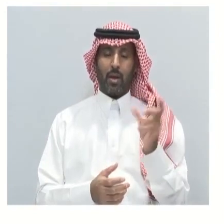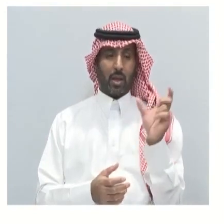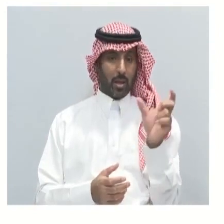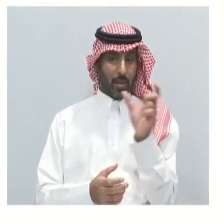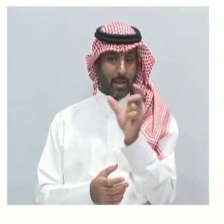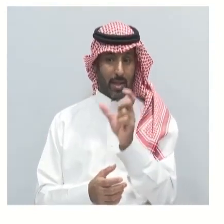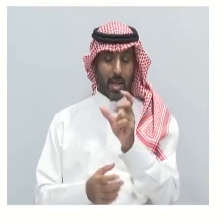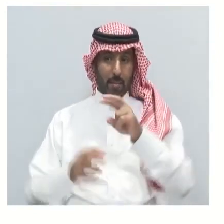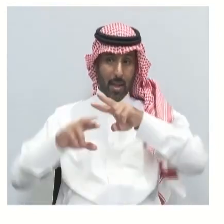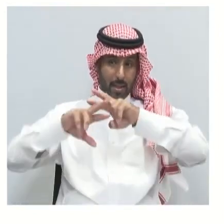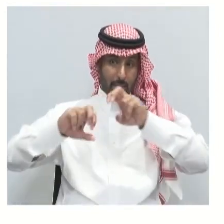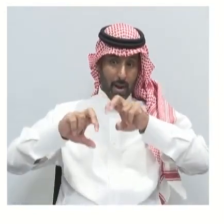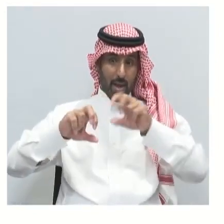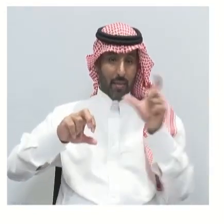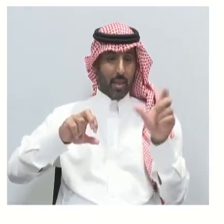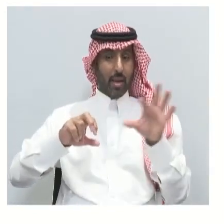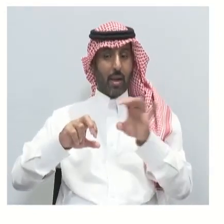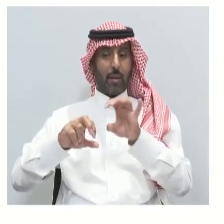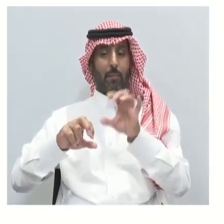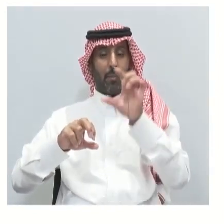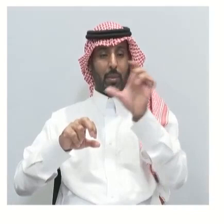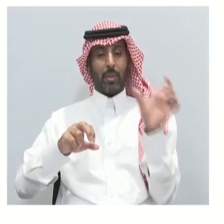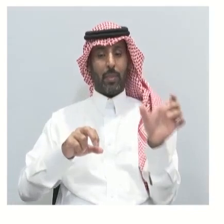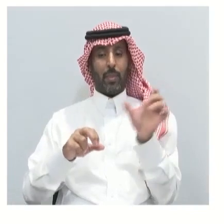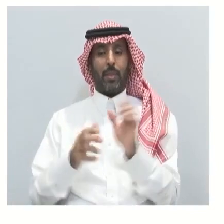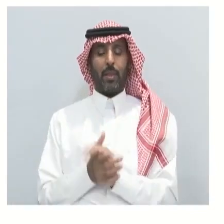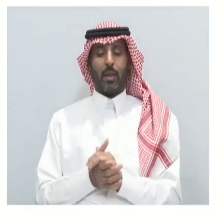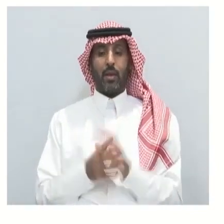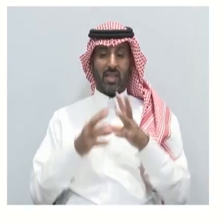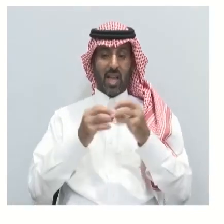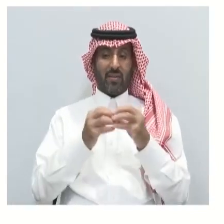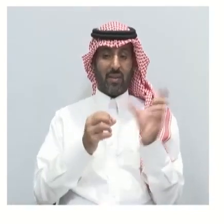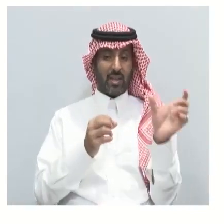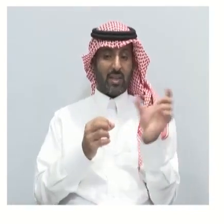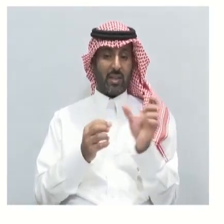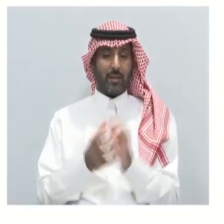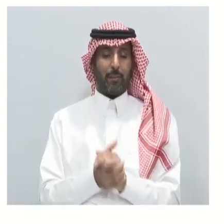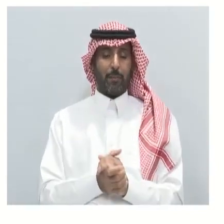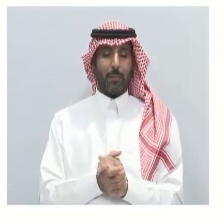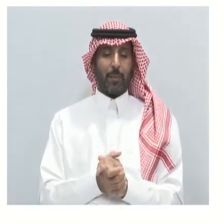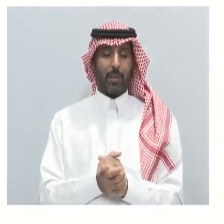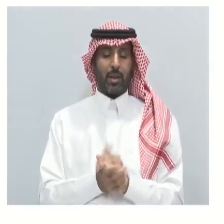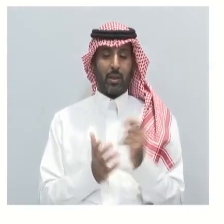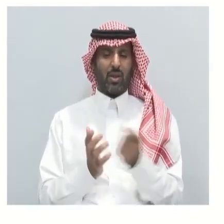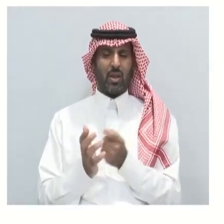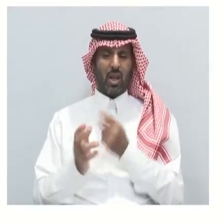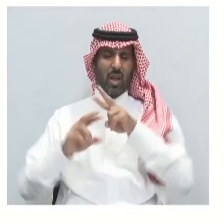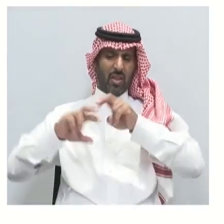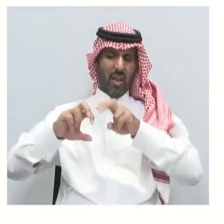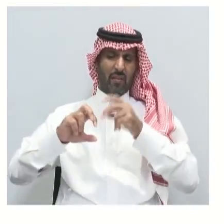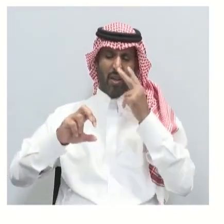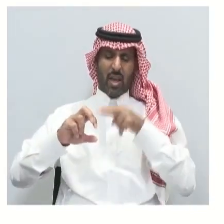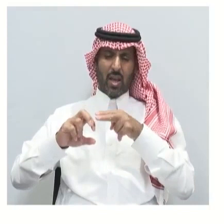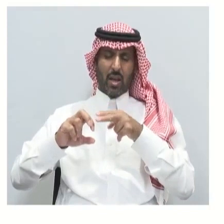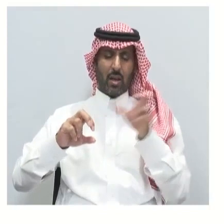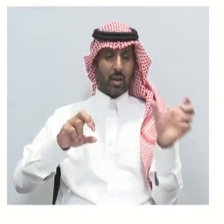البحث هنا يقوم الباحث ماذا في هذه المرحله بالتعريف الاجرائي للمصطلحات انك تضع تعريف يعني